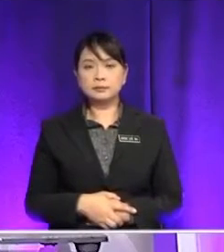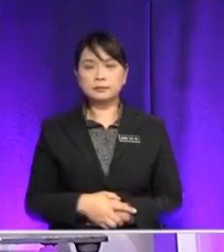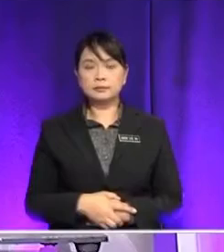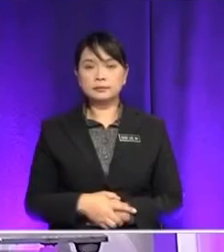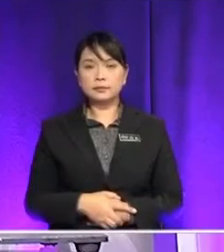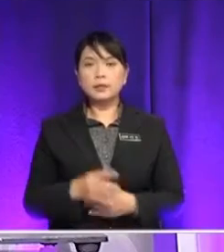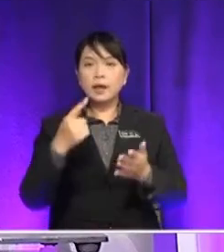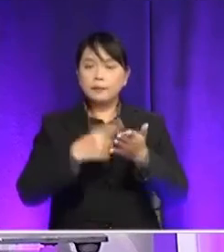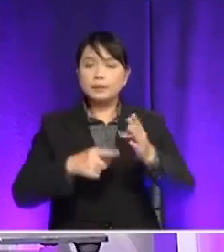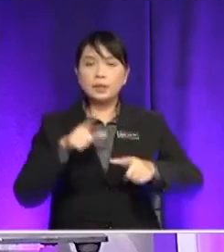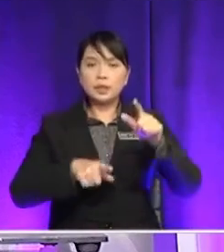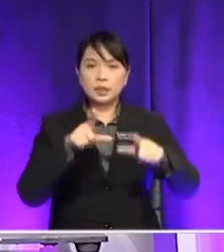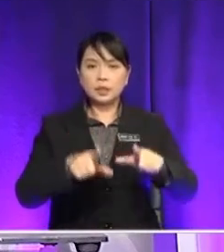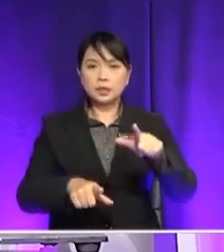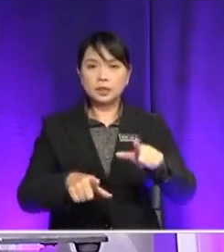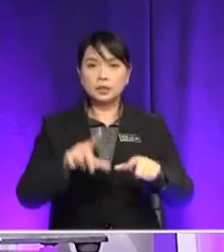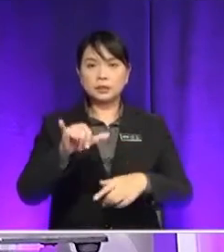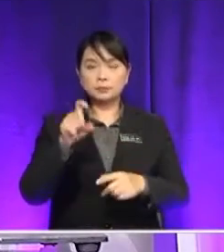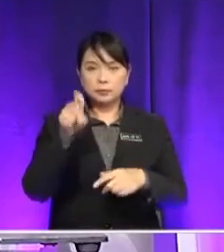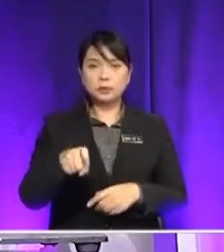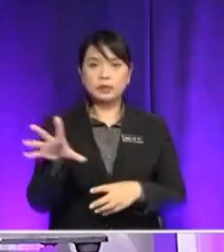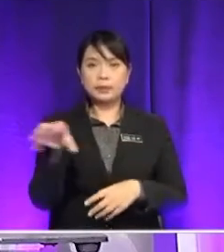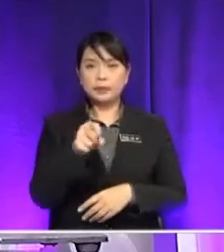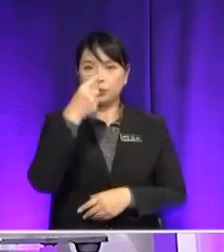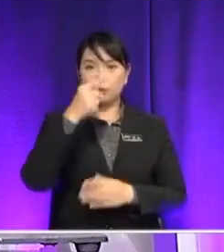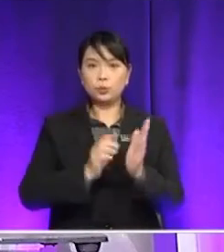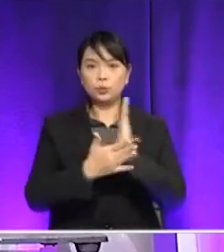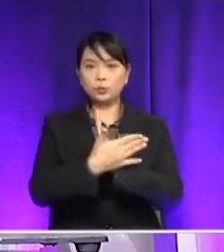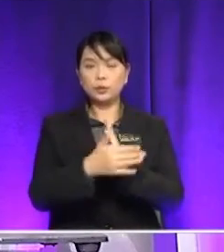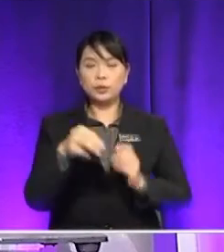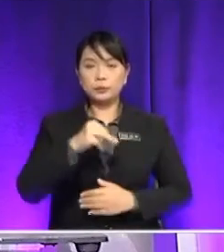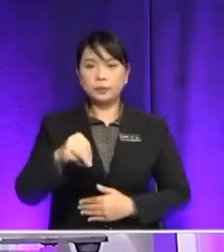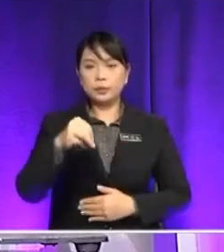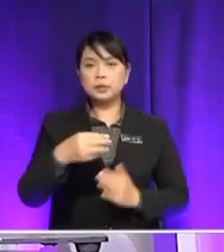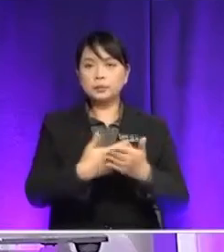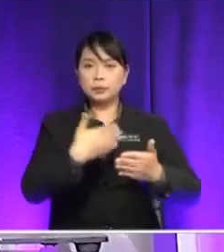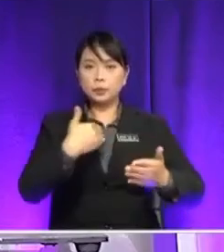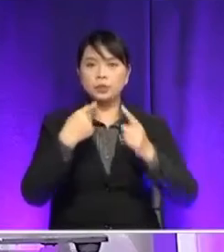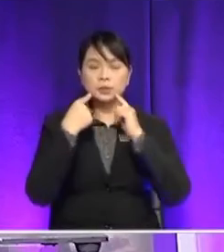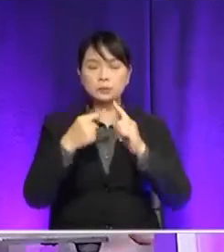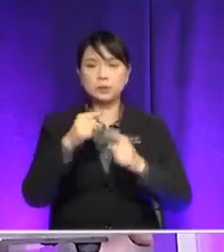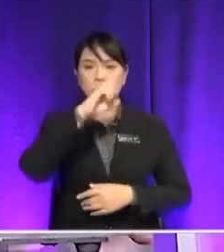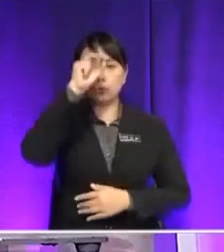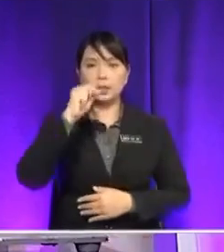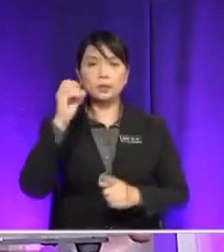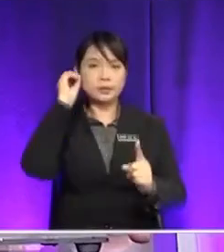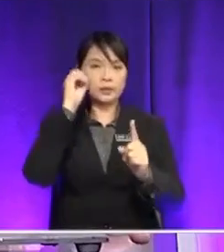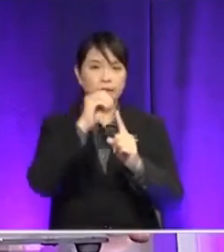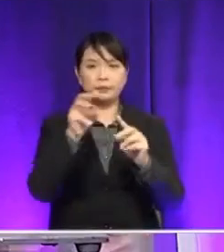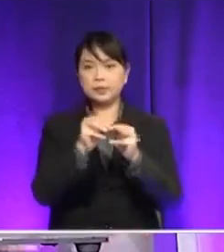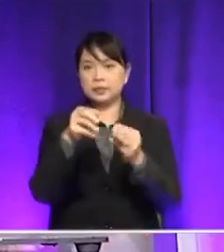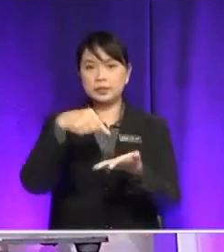akuantri langkah-langkah yang perlu diambil mulih murid-murid sebelumnya menjawab Solo JYJ dan Pak